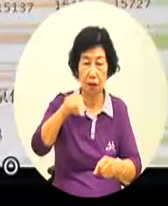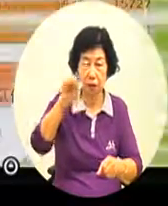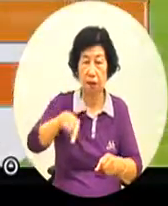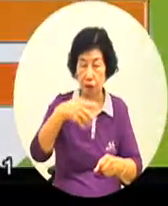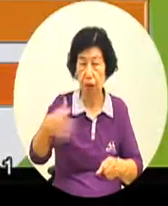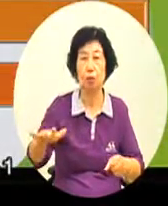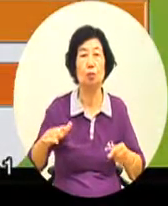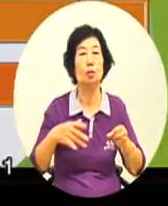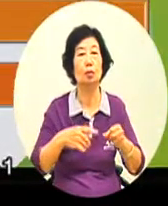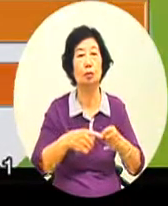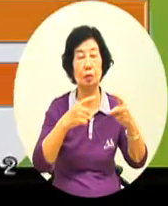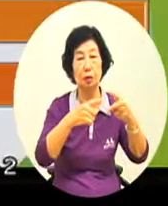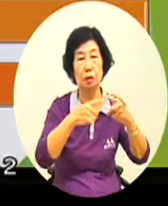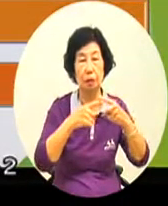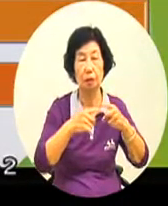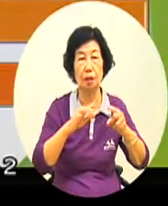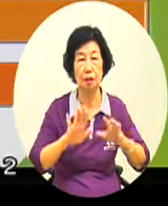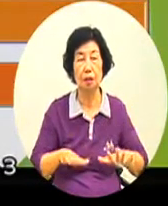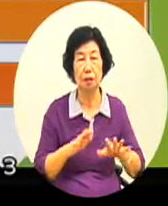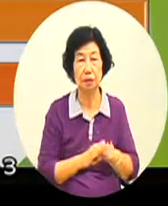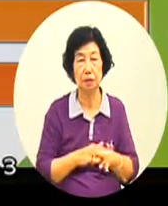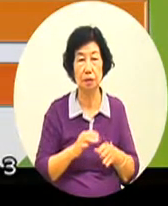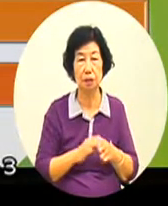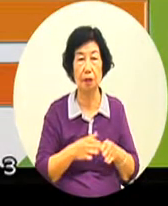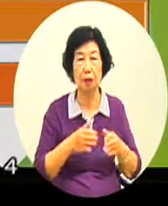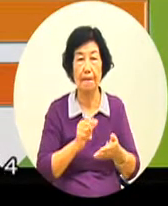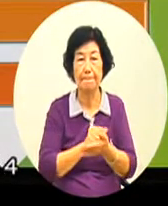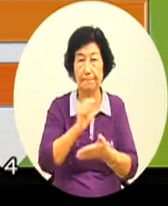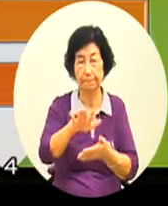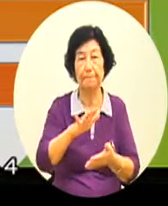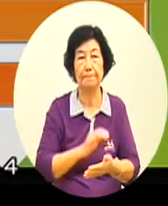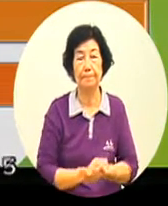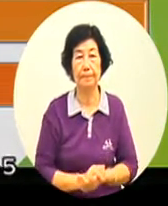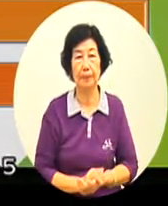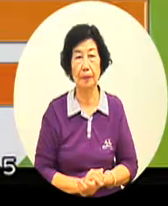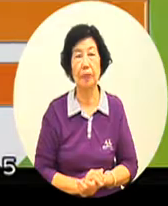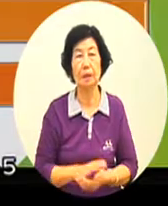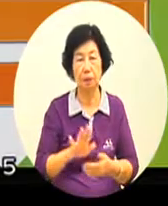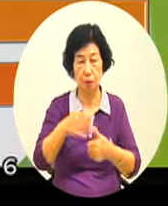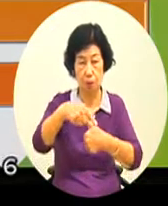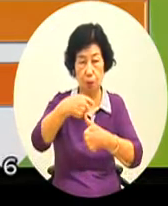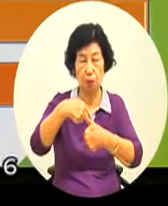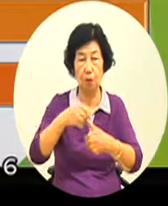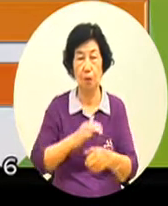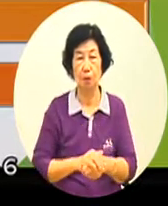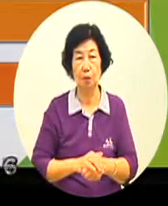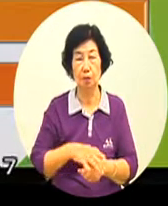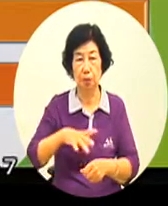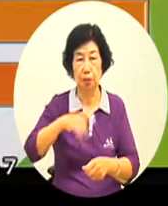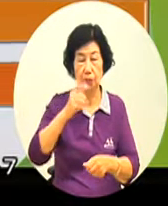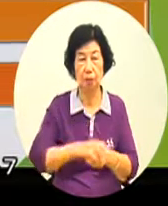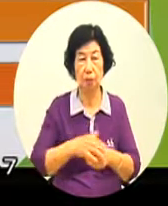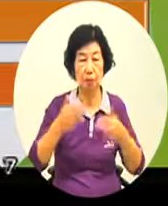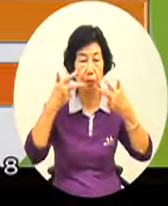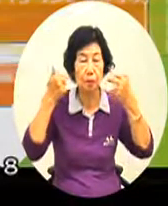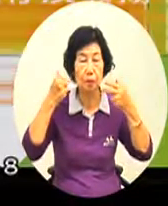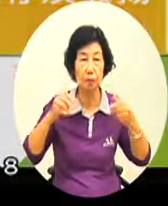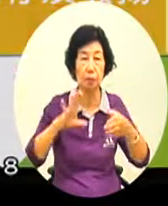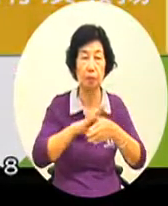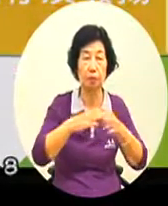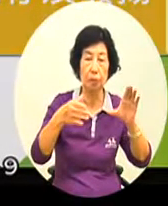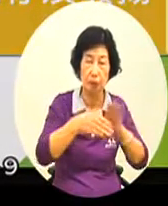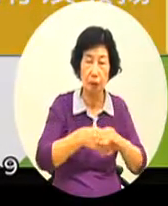半年来的工作重点向大会提出报告，敬请指教。首先，在原住民文化保存及